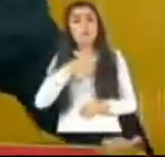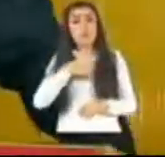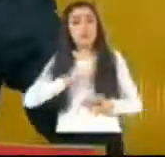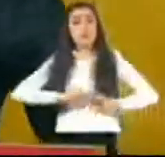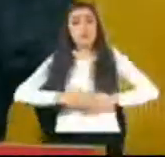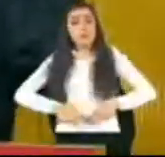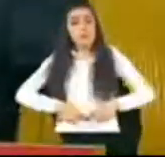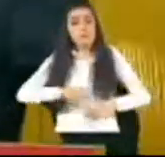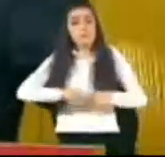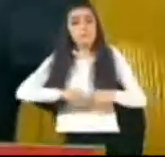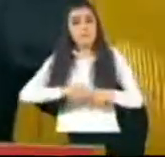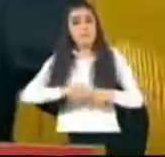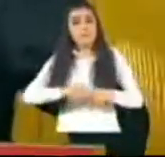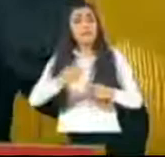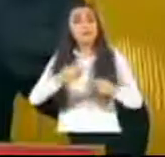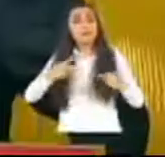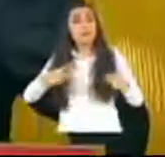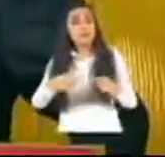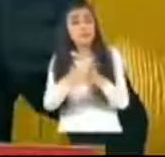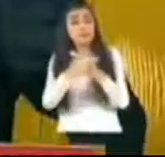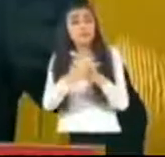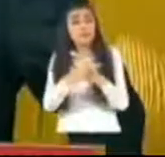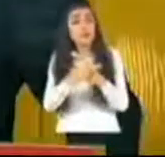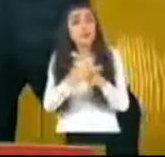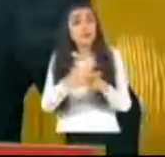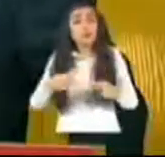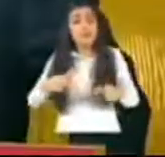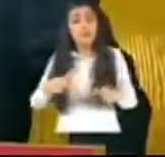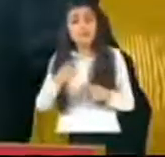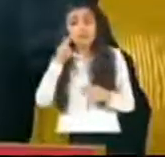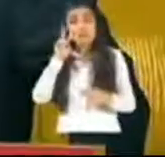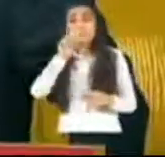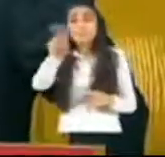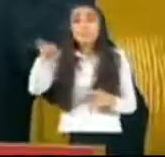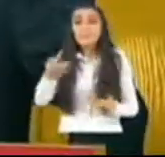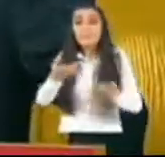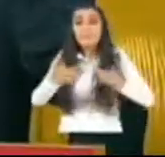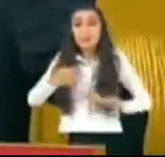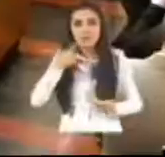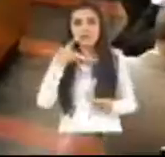göbek bağını nasıl kestiğini keseceğin herkese gösterelim.